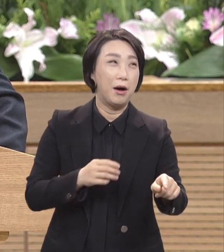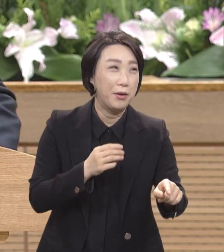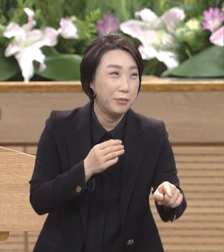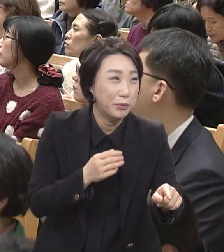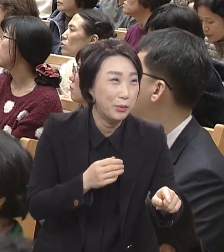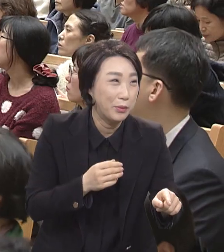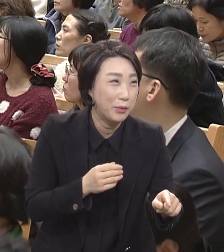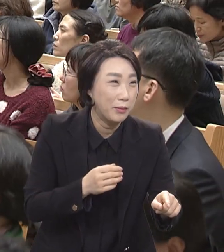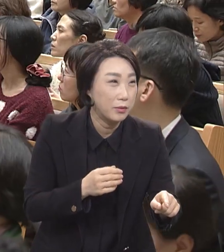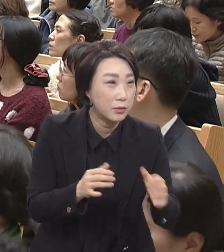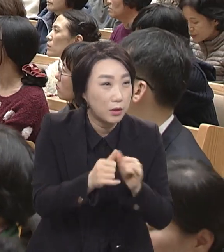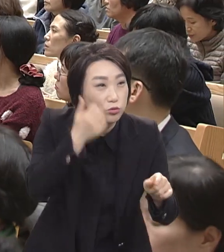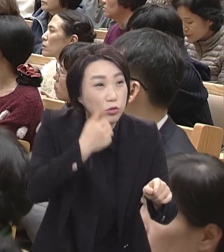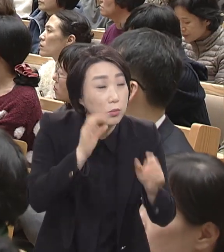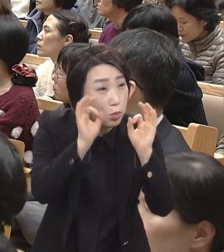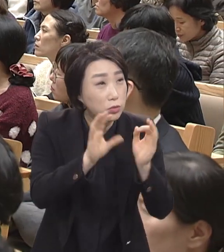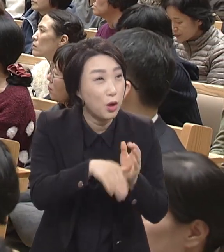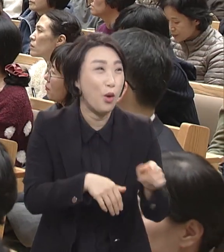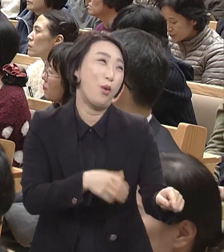있다.